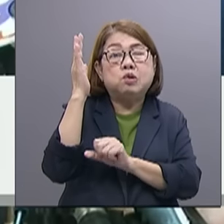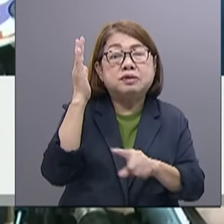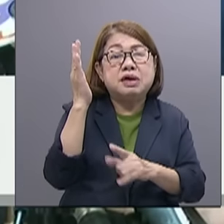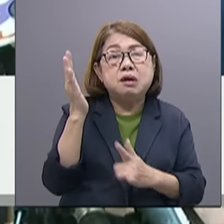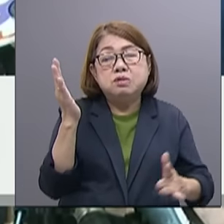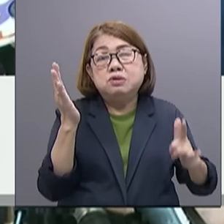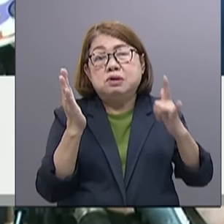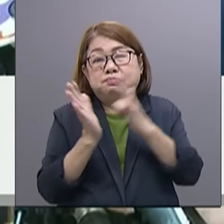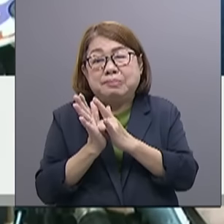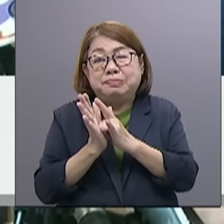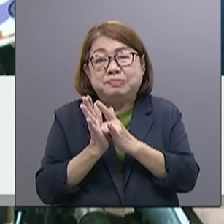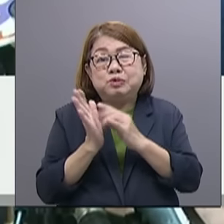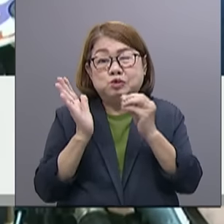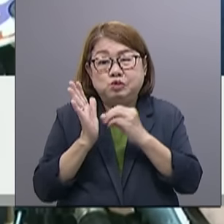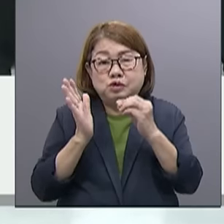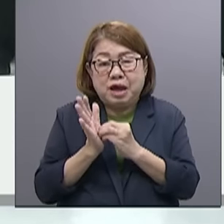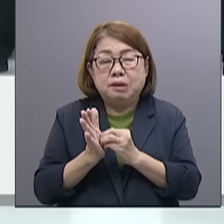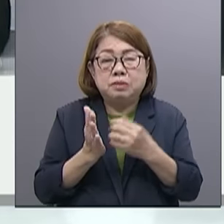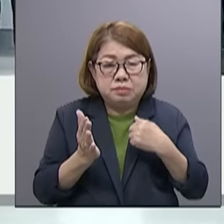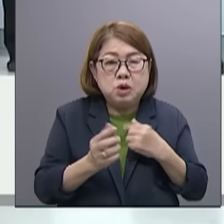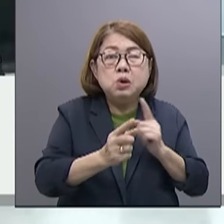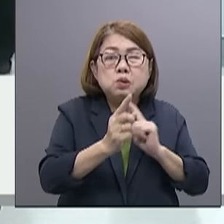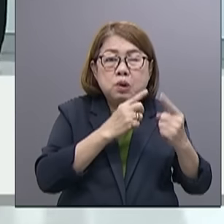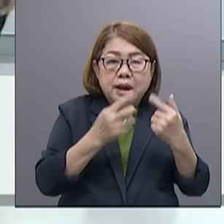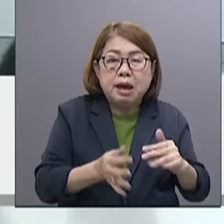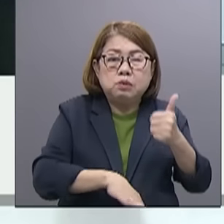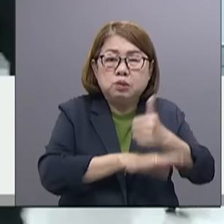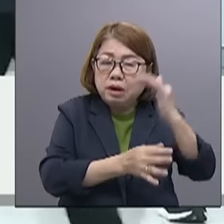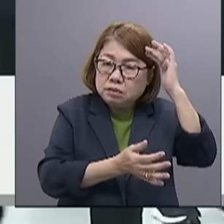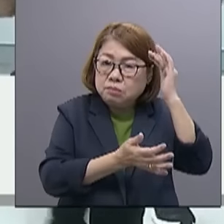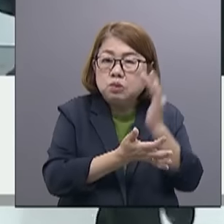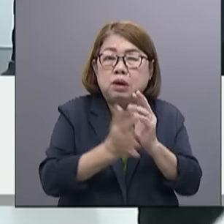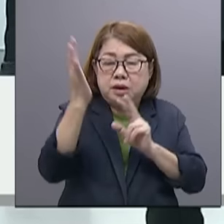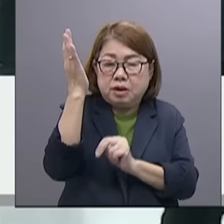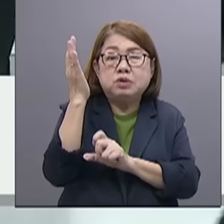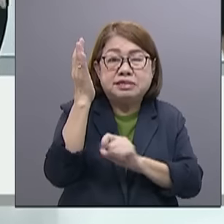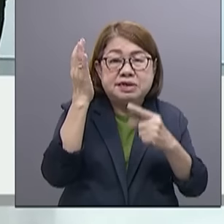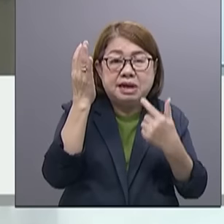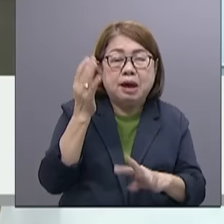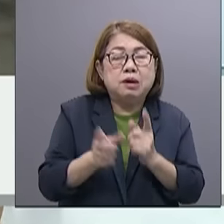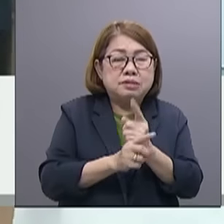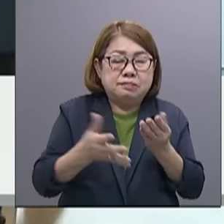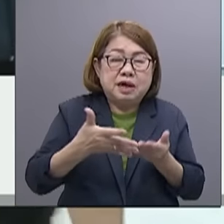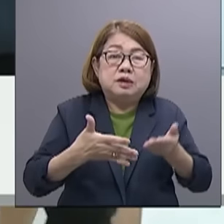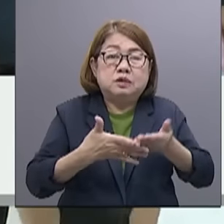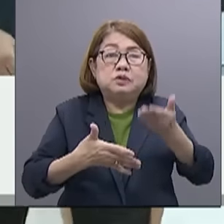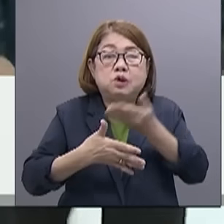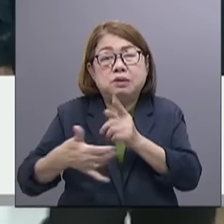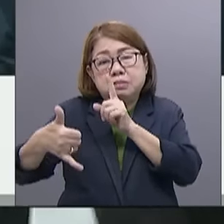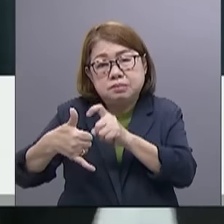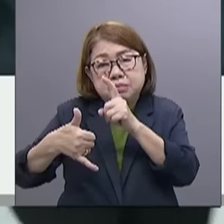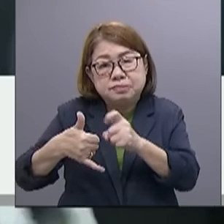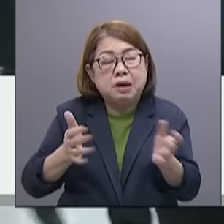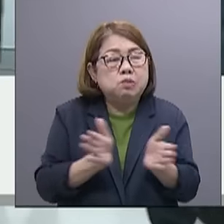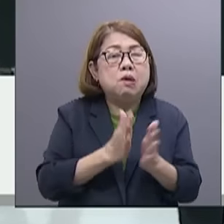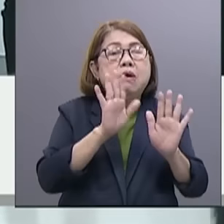ผู้บังคับการตำรวจภูธรจังหวัดนครศรีธรรมราชแล้วเรื่องกระบวนการสอบสวนและการฝากขังนายชวลิตท